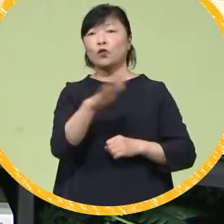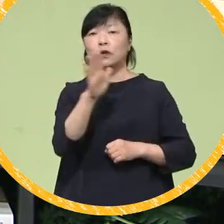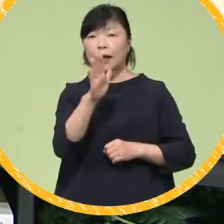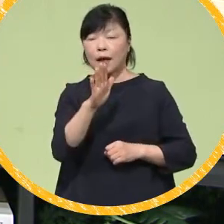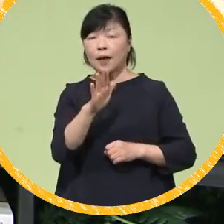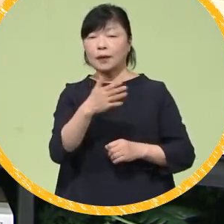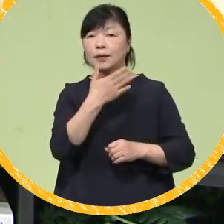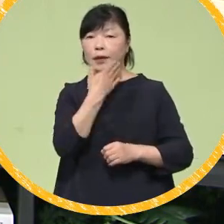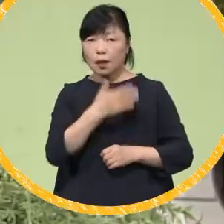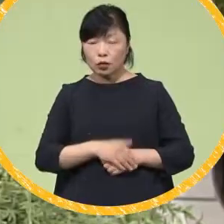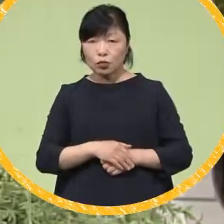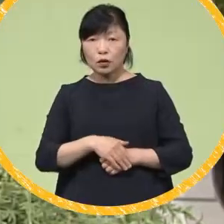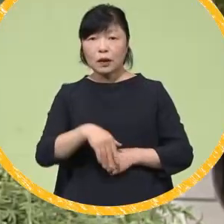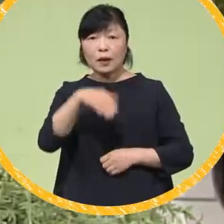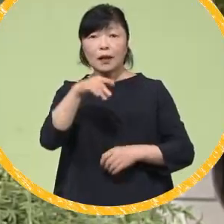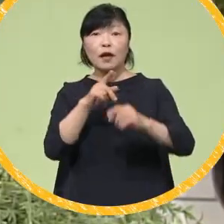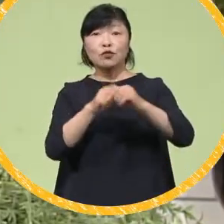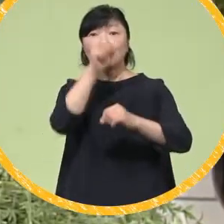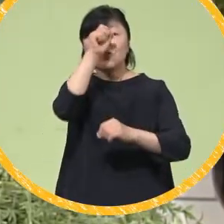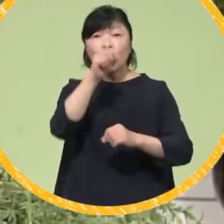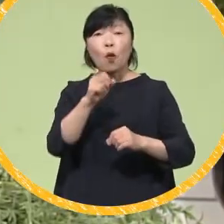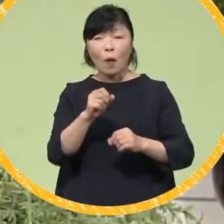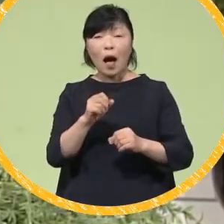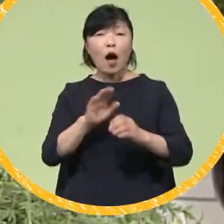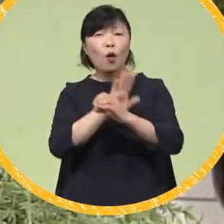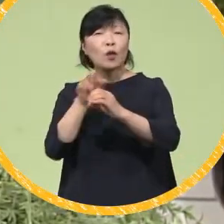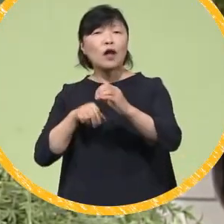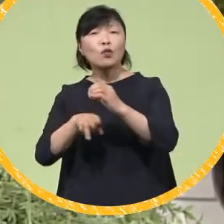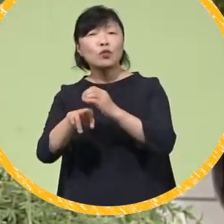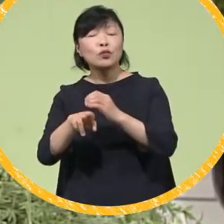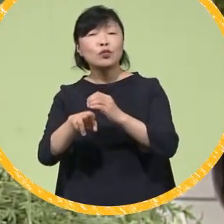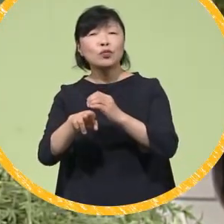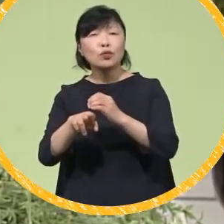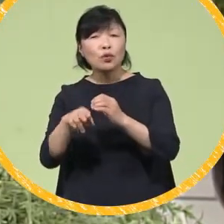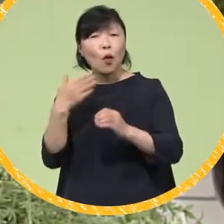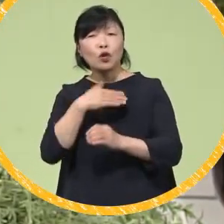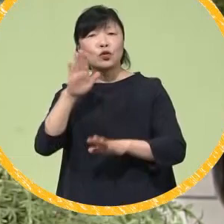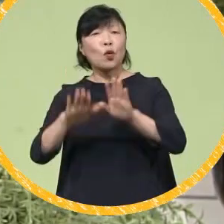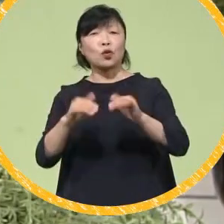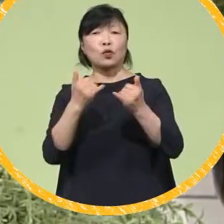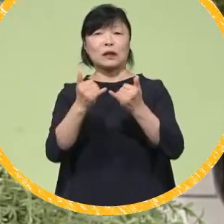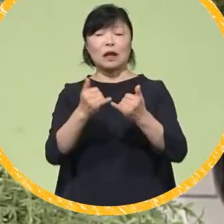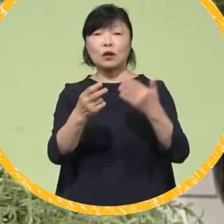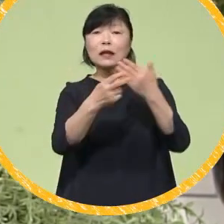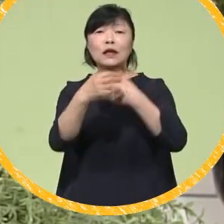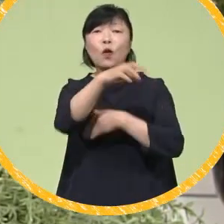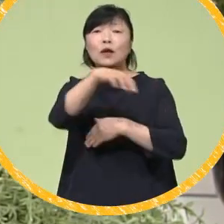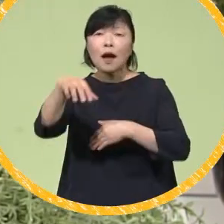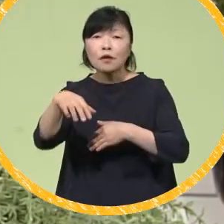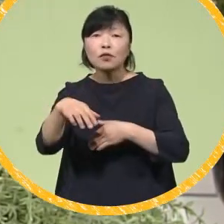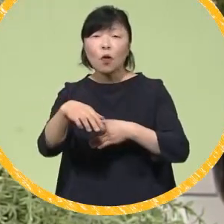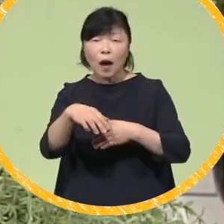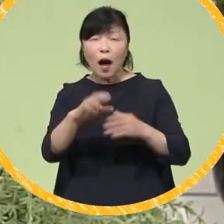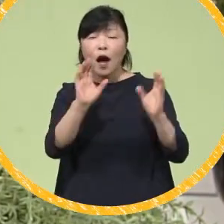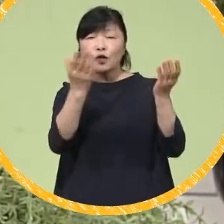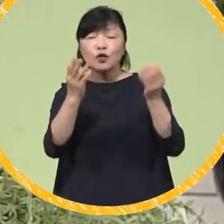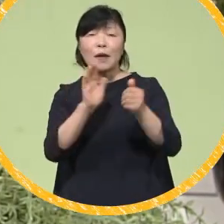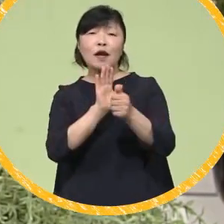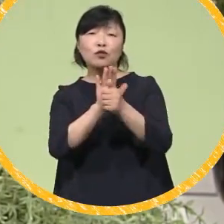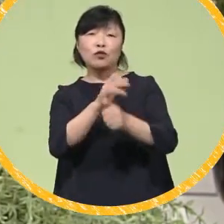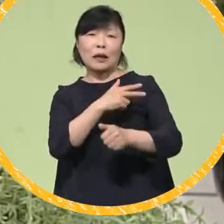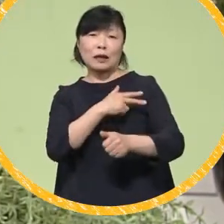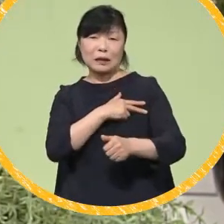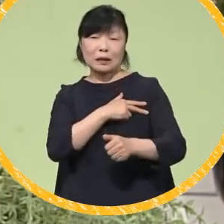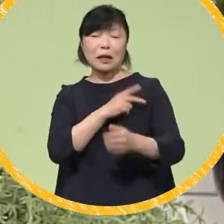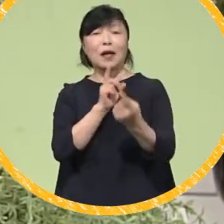ですし、はい、あと熱中症の症状ってどうしてもあのコロナと似たところがあって、医療機関ですとかあの救急救命士の方とか対応非常に大